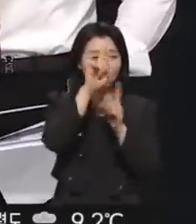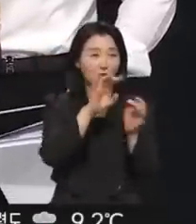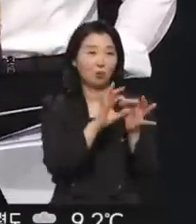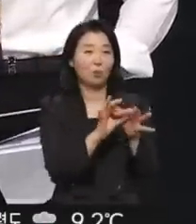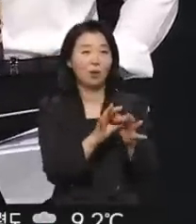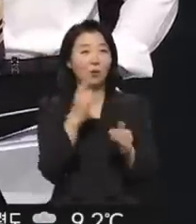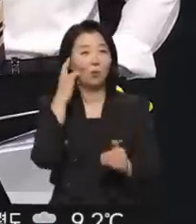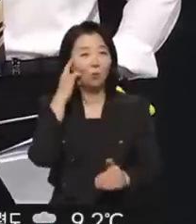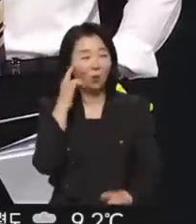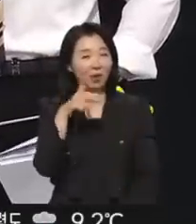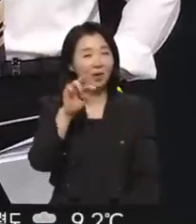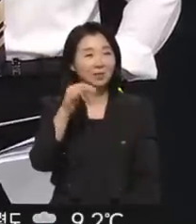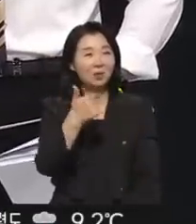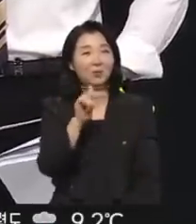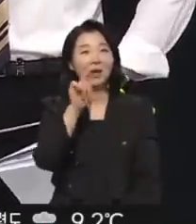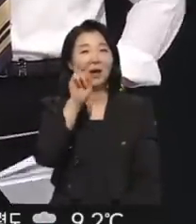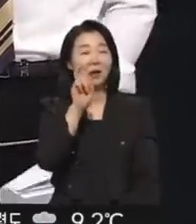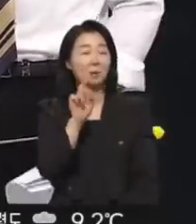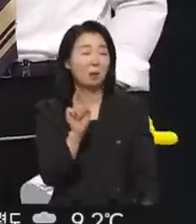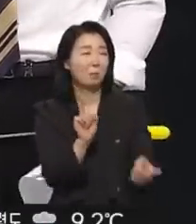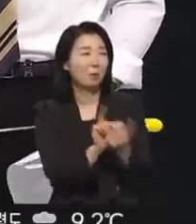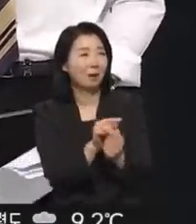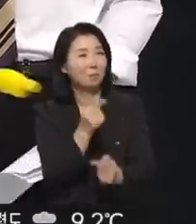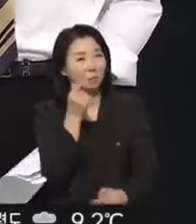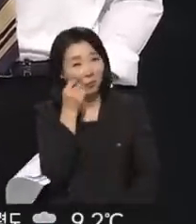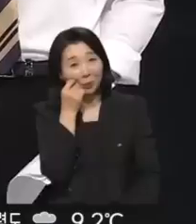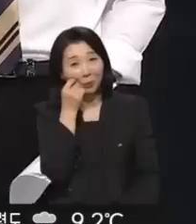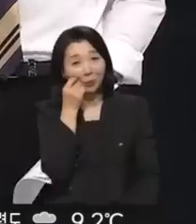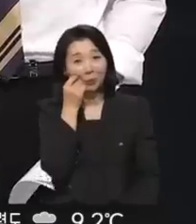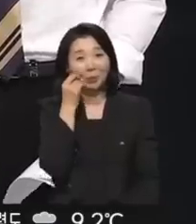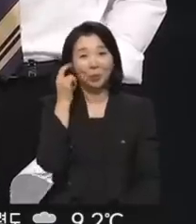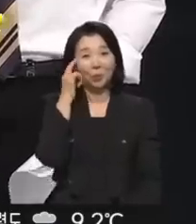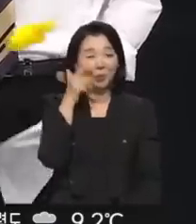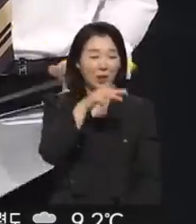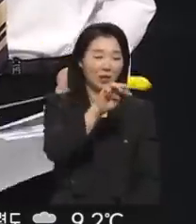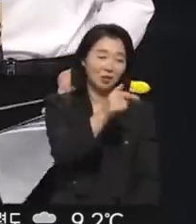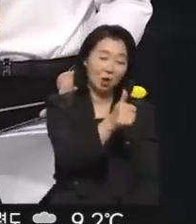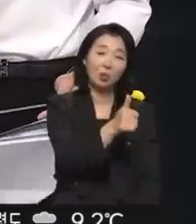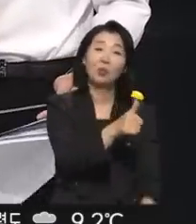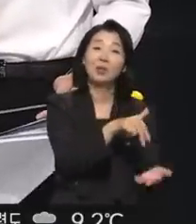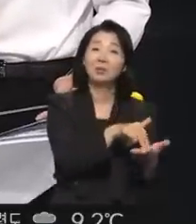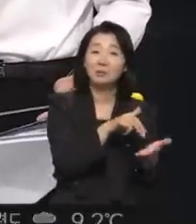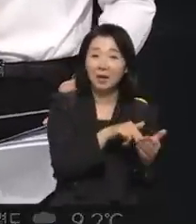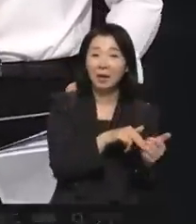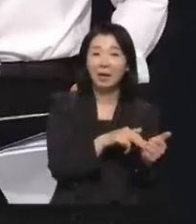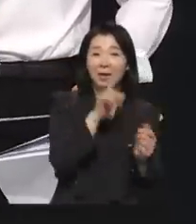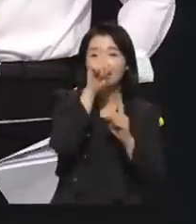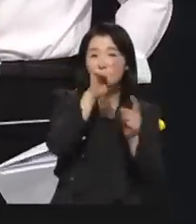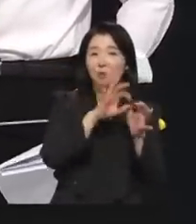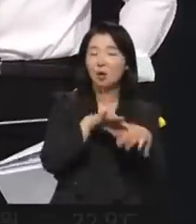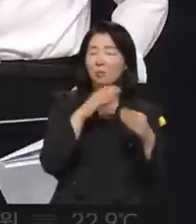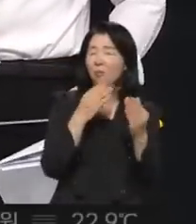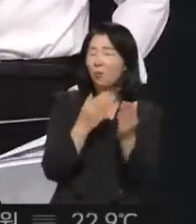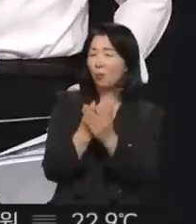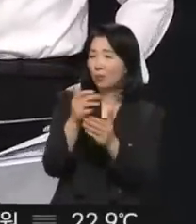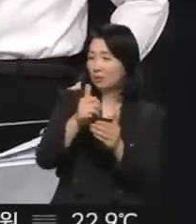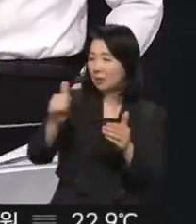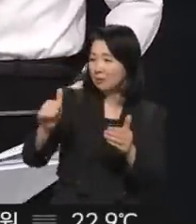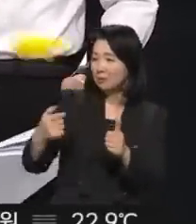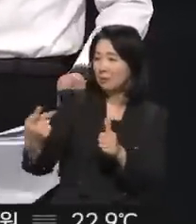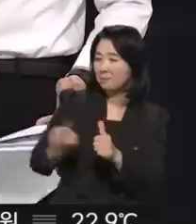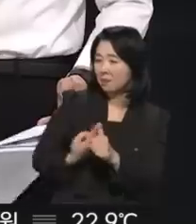전남 순천갑 당협위원장과는 만나지 못했죠. 이 천 위원장 측이 이 친 이준석계를 향한 일부 지도부 인사들의